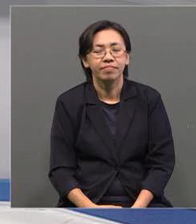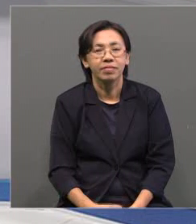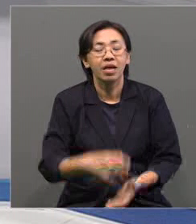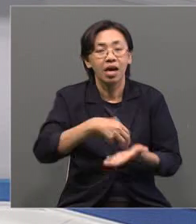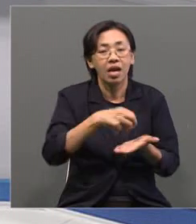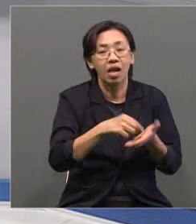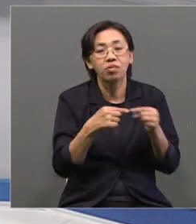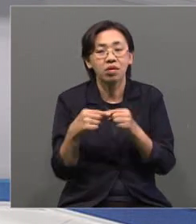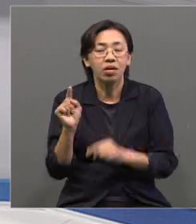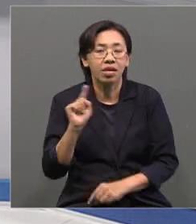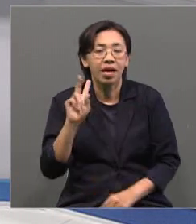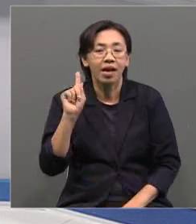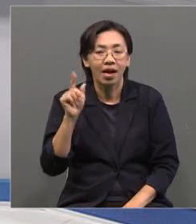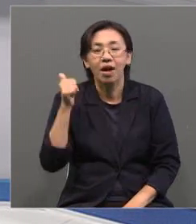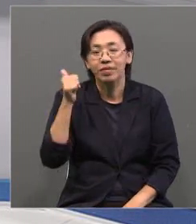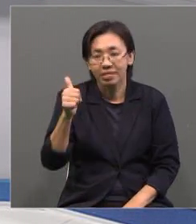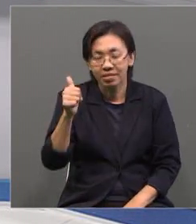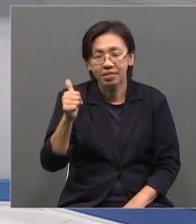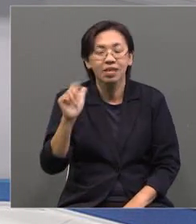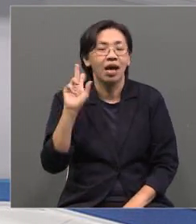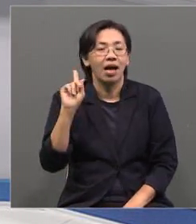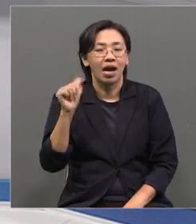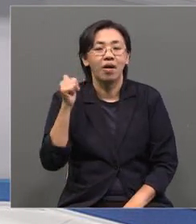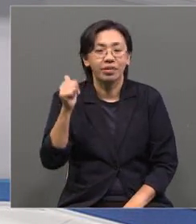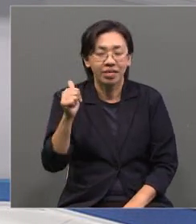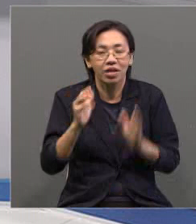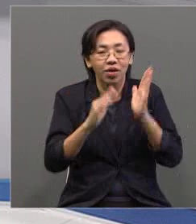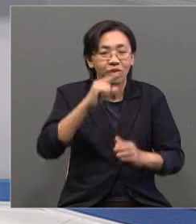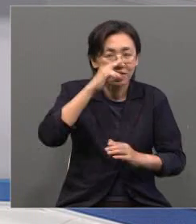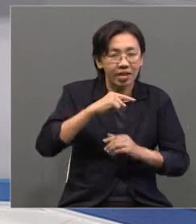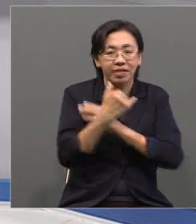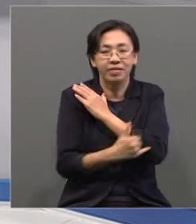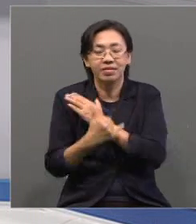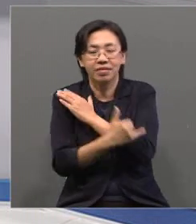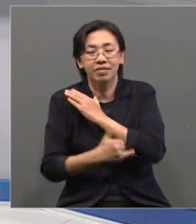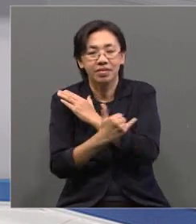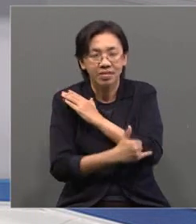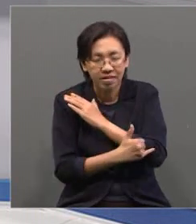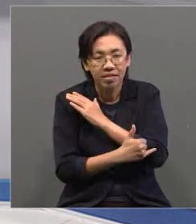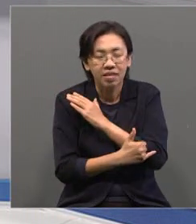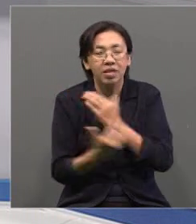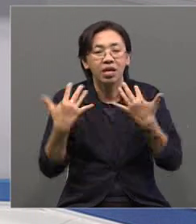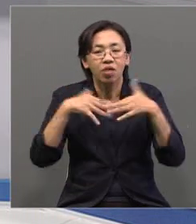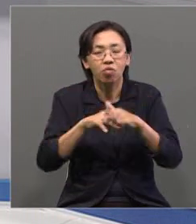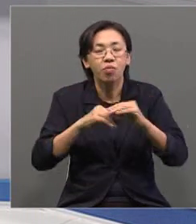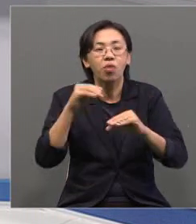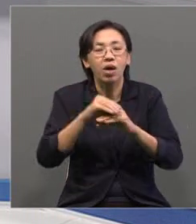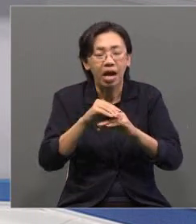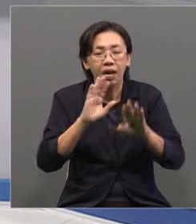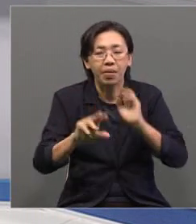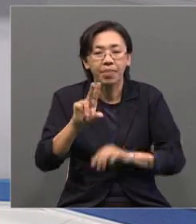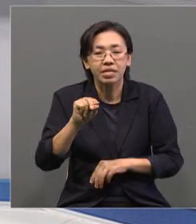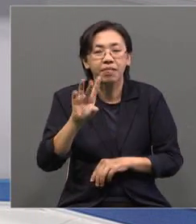ราเปลี่ยนอารมณ์กันเลยนะคะมาดูข่าวดีๆกันบ้างนะคะเป็นข่าวที่ทั้งคนไทยและต่างชาติเนี่ยเขามาร่วมในโครงการนี้นะคะรวมๆ